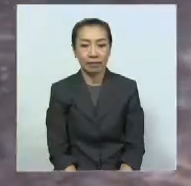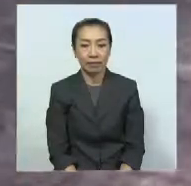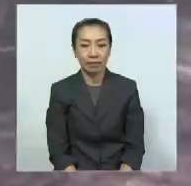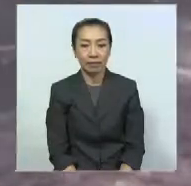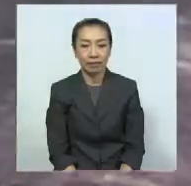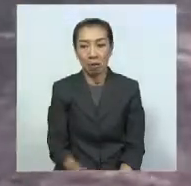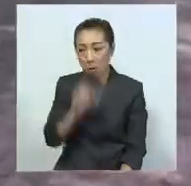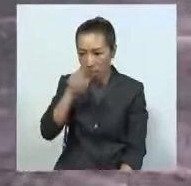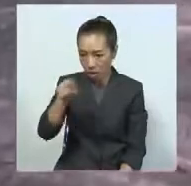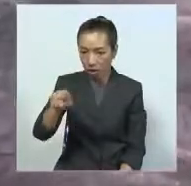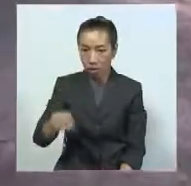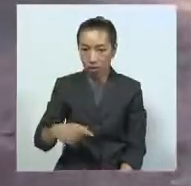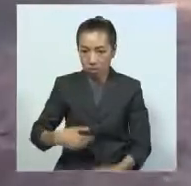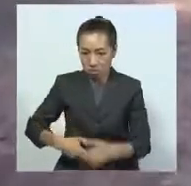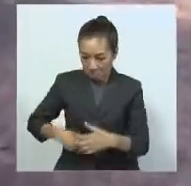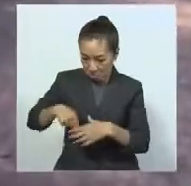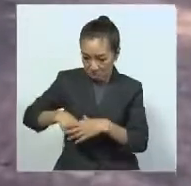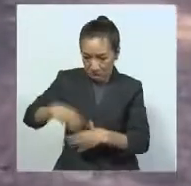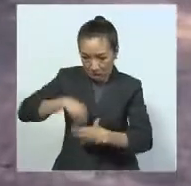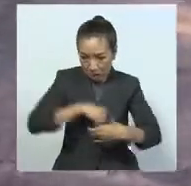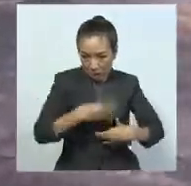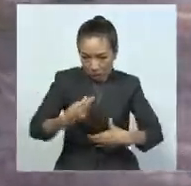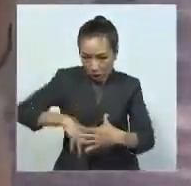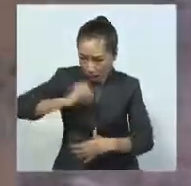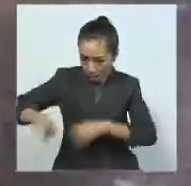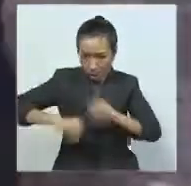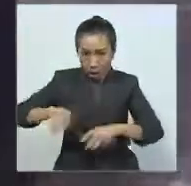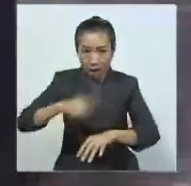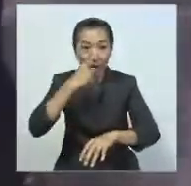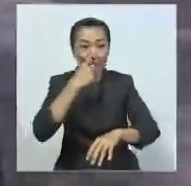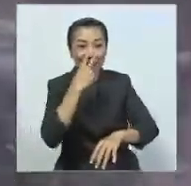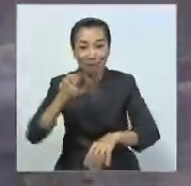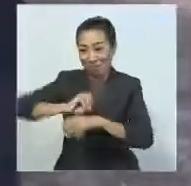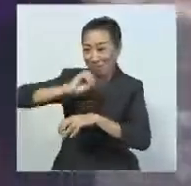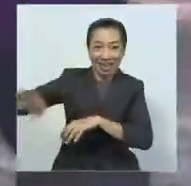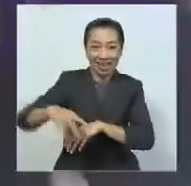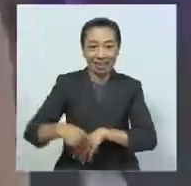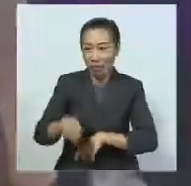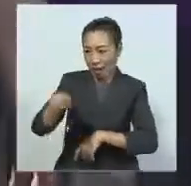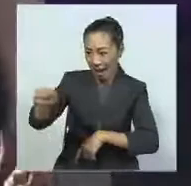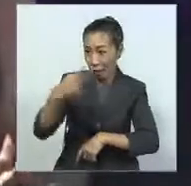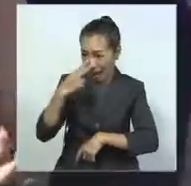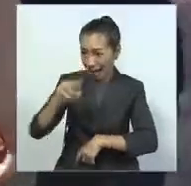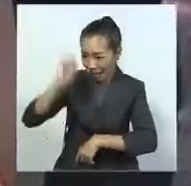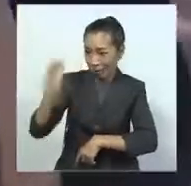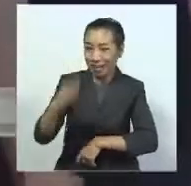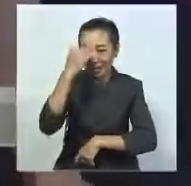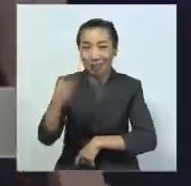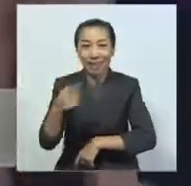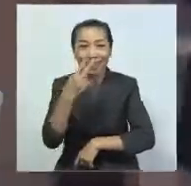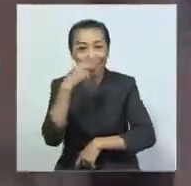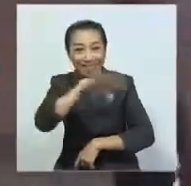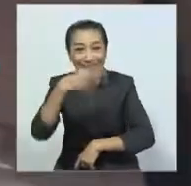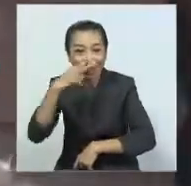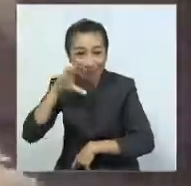ก็ออกมาให้หมดครับมีกี่อันก็ออกมาให้หมดครับเฮ้ยขอโยนทิ้งครับโยนทิ้งเดี๋ยวครับเห็นแล้วครับม